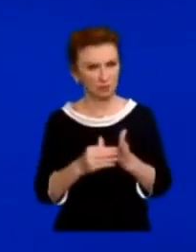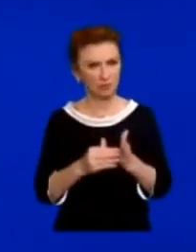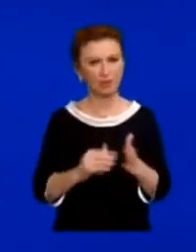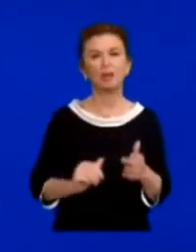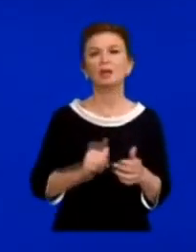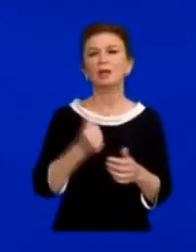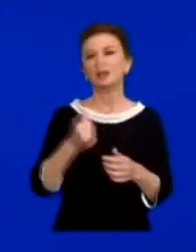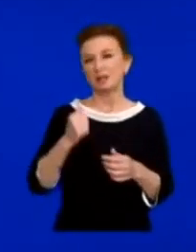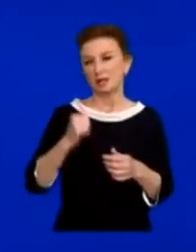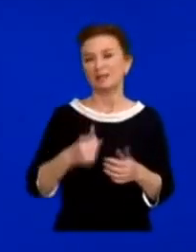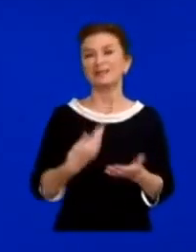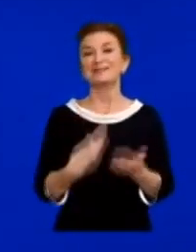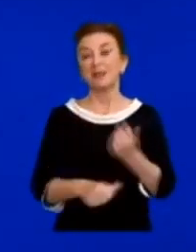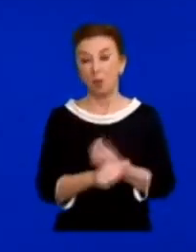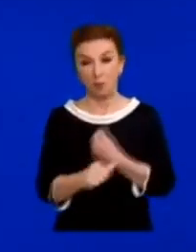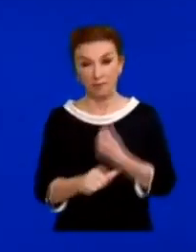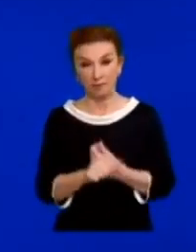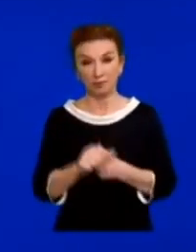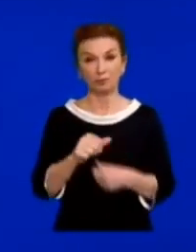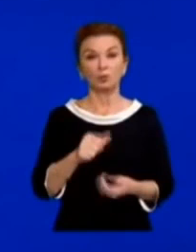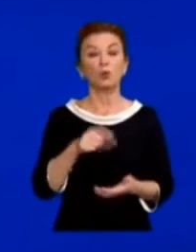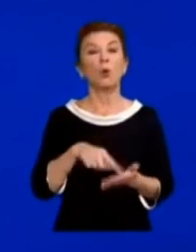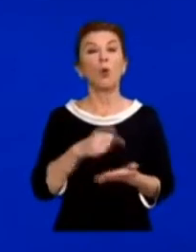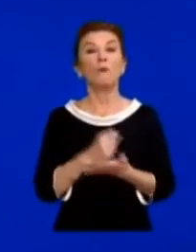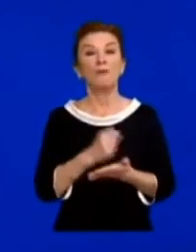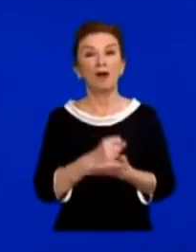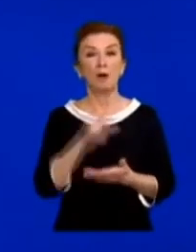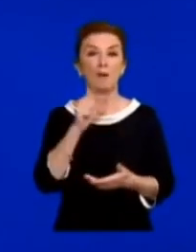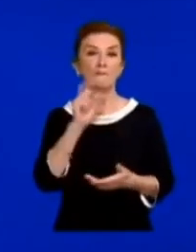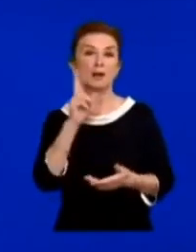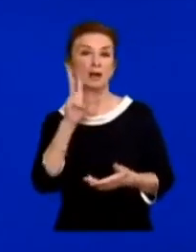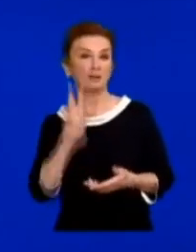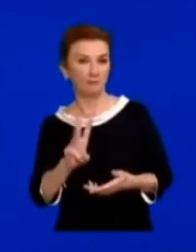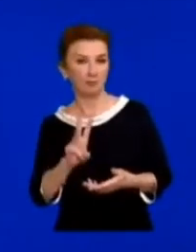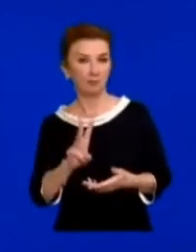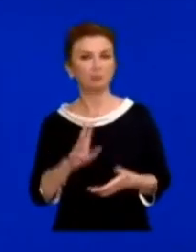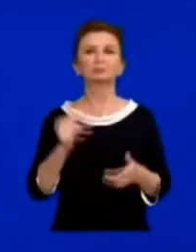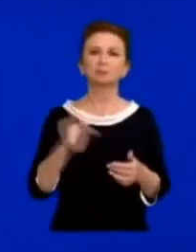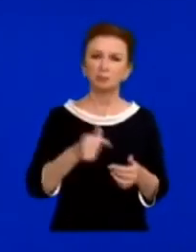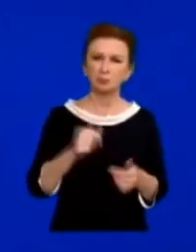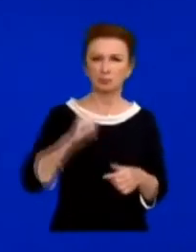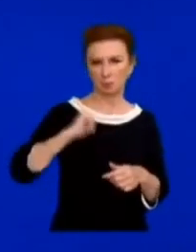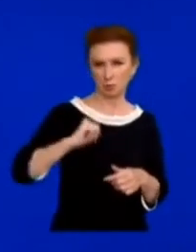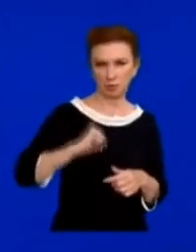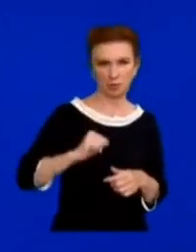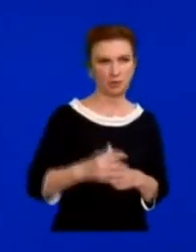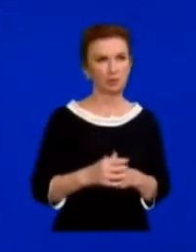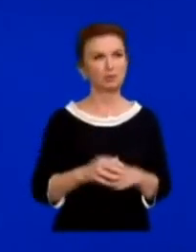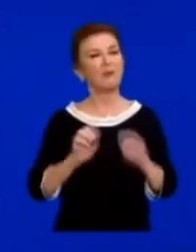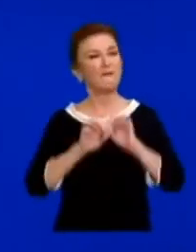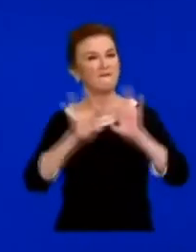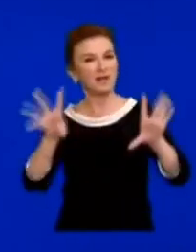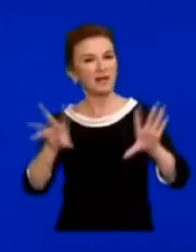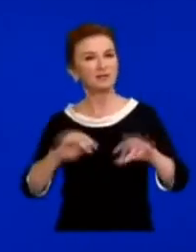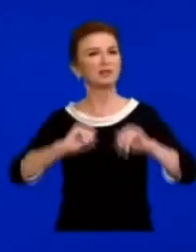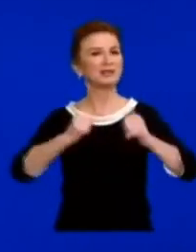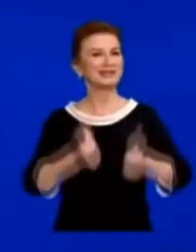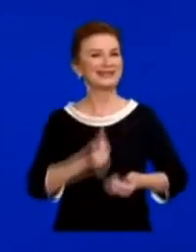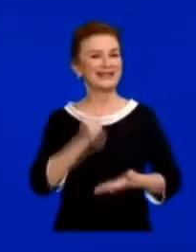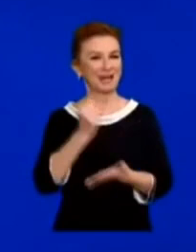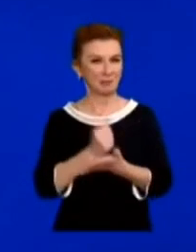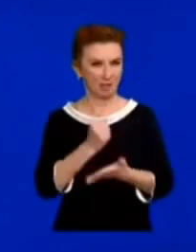końca, jaki jest ten stan prawny, ponieważ dzisiaj jeszcze cały czas przecież ta ustawa,